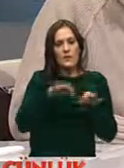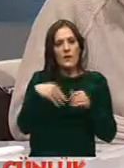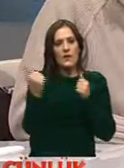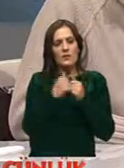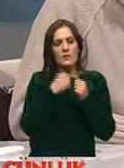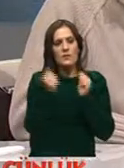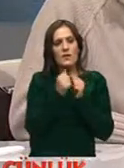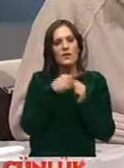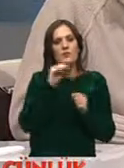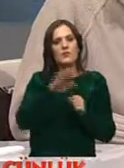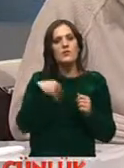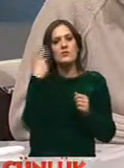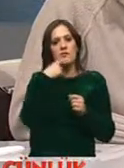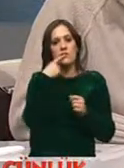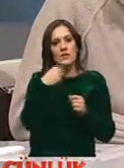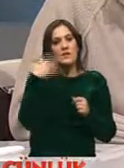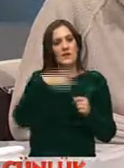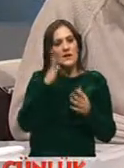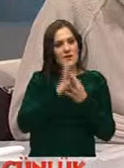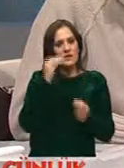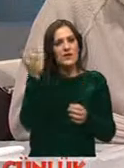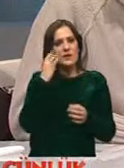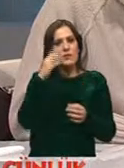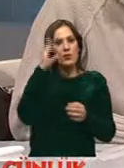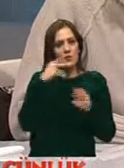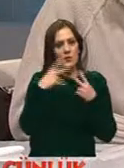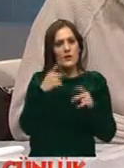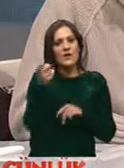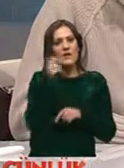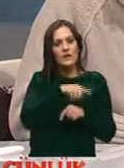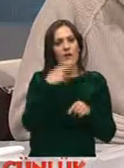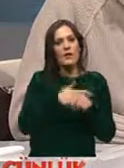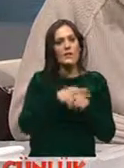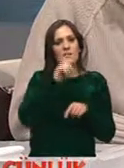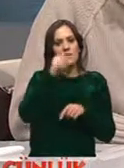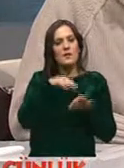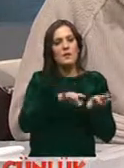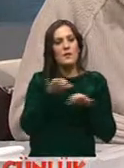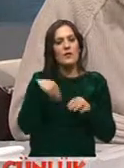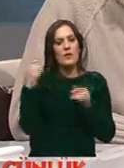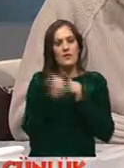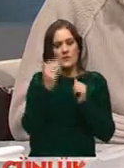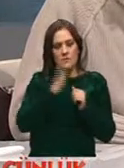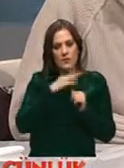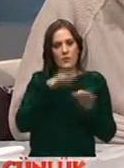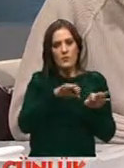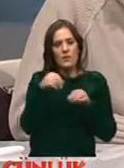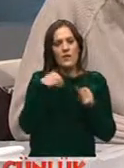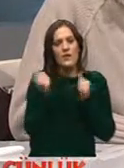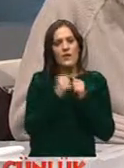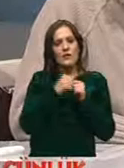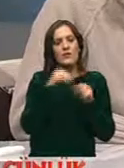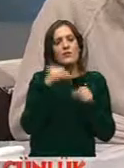eşiyle birlikte çocuklarımız şarkıları söylüyor. Yani evet, isteyen kişi dinleyip öğrenebilir. Diğerinde de örneğin sadece piyano eşliği var. O piyano